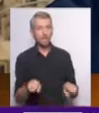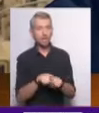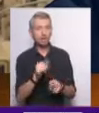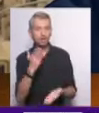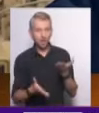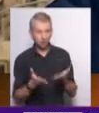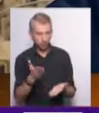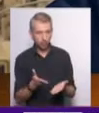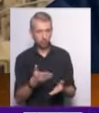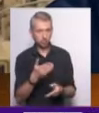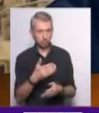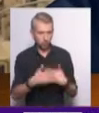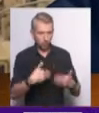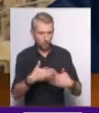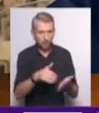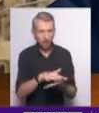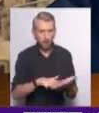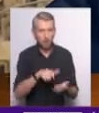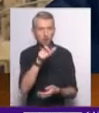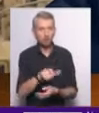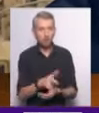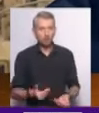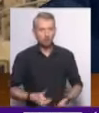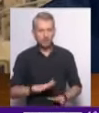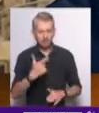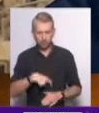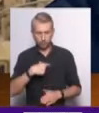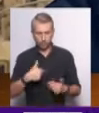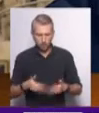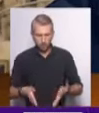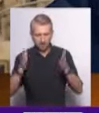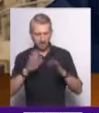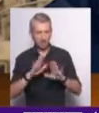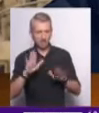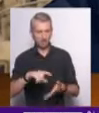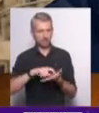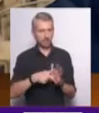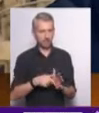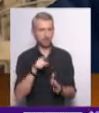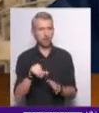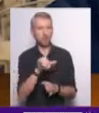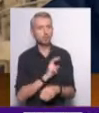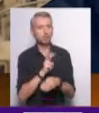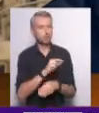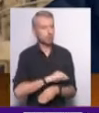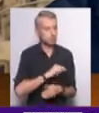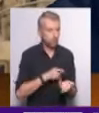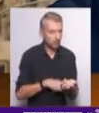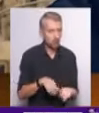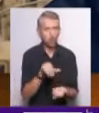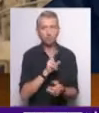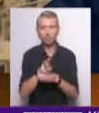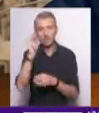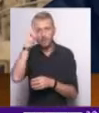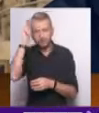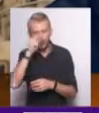якщо рухатися далі, то людина живе не тільки у себе в під'їзді, не тільки у себе в квартирі. Вона кудись ходить працювати, вона ходить кудись